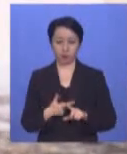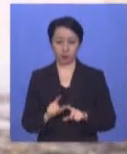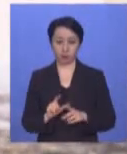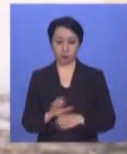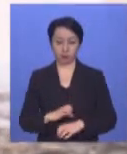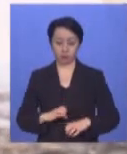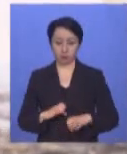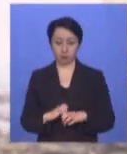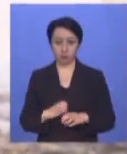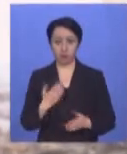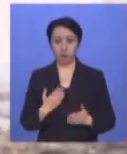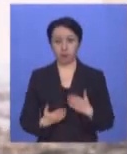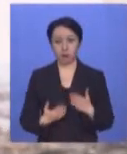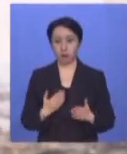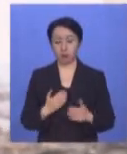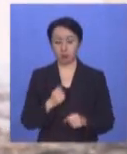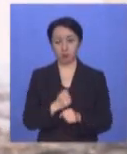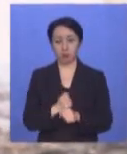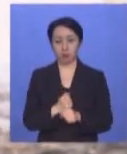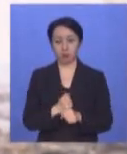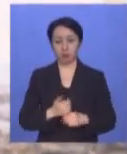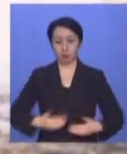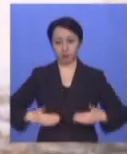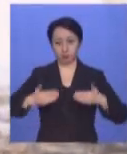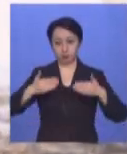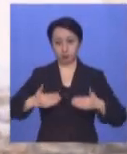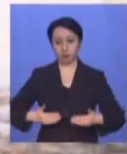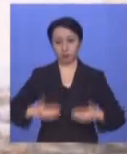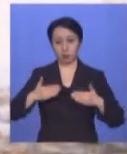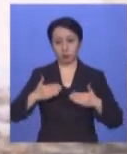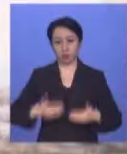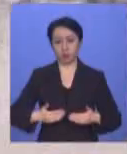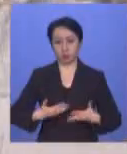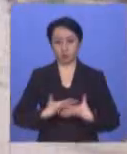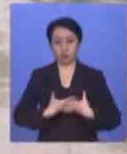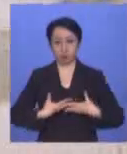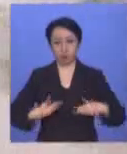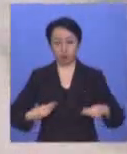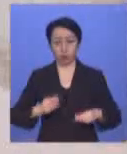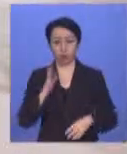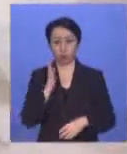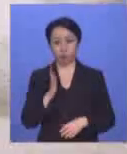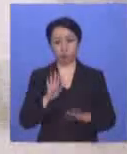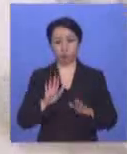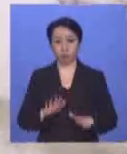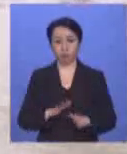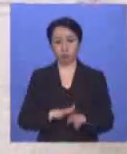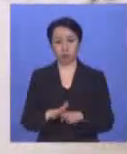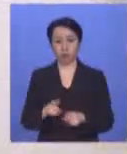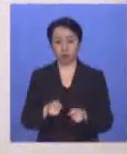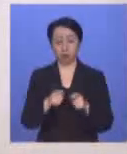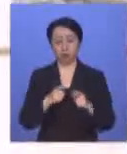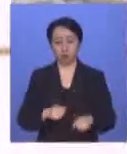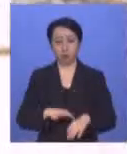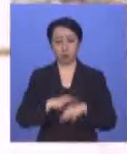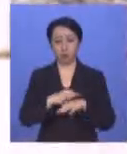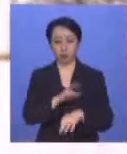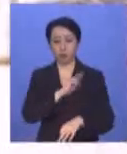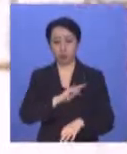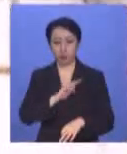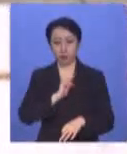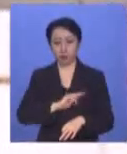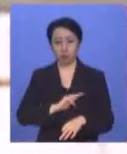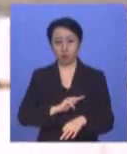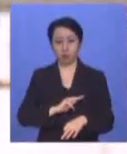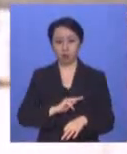точкам. Если сделать заградительную дамбу, то получается под порталами водами. Представителями местной исполнительной власти ведется работа с